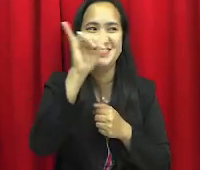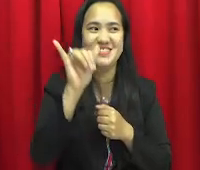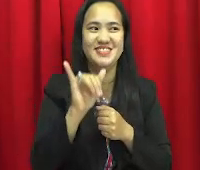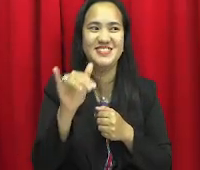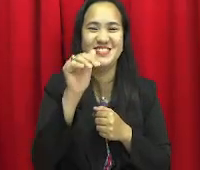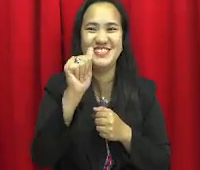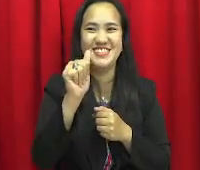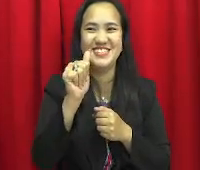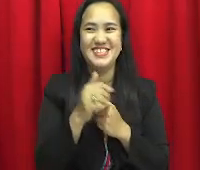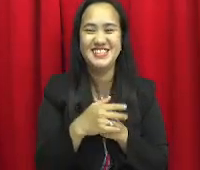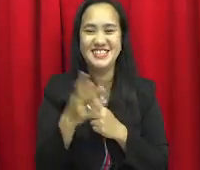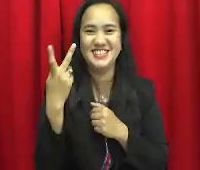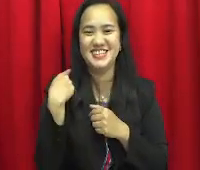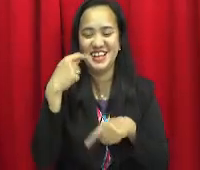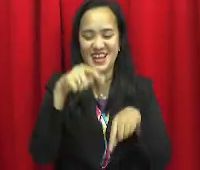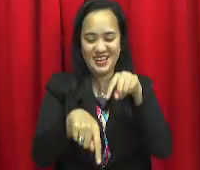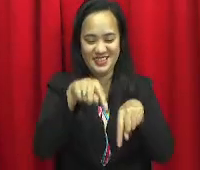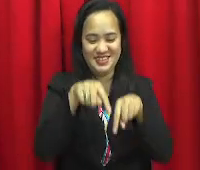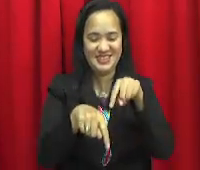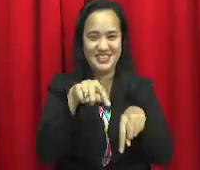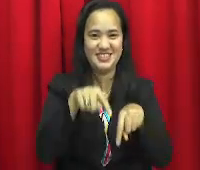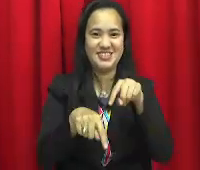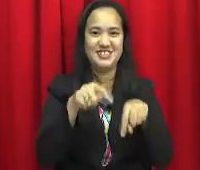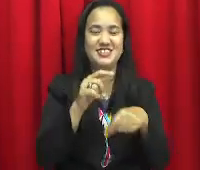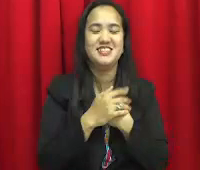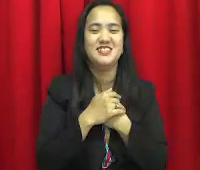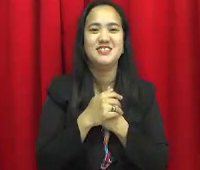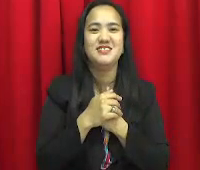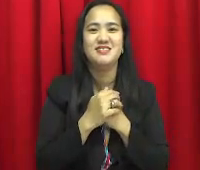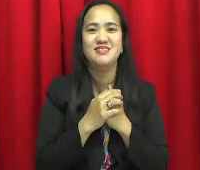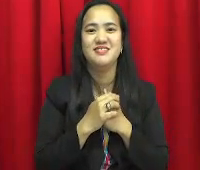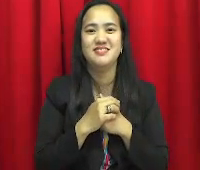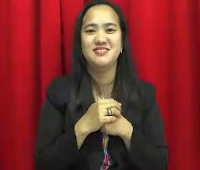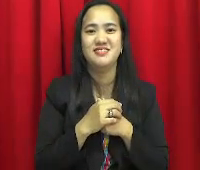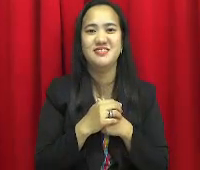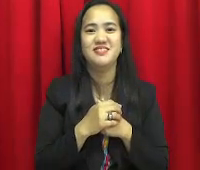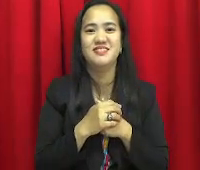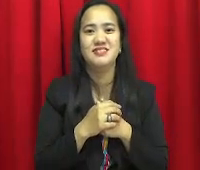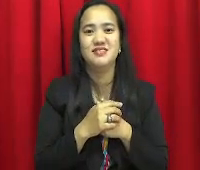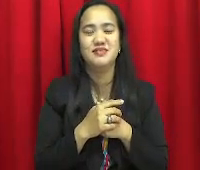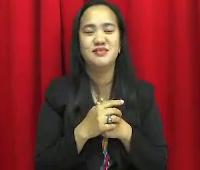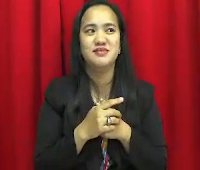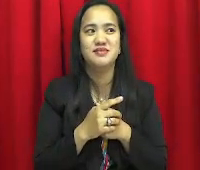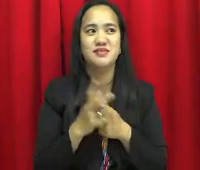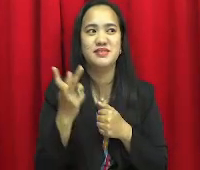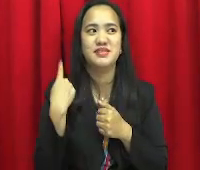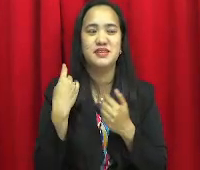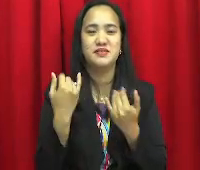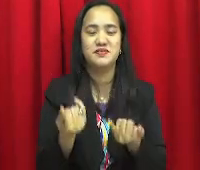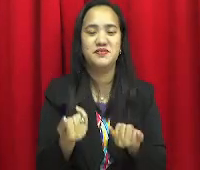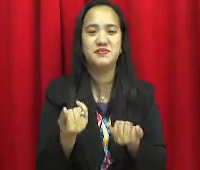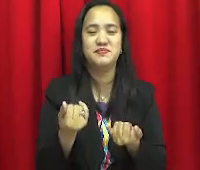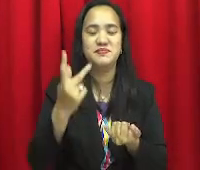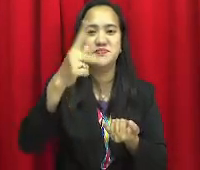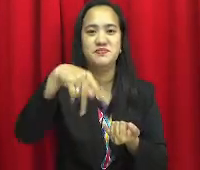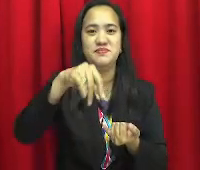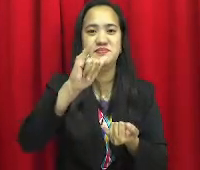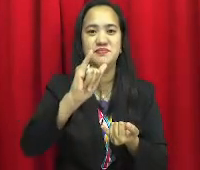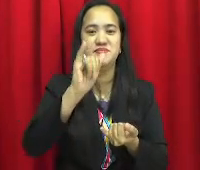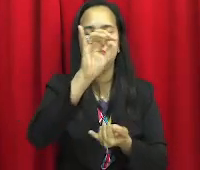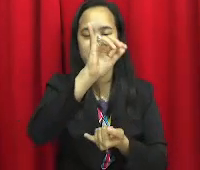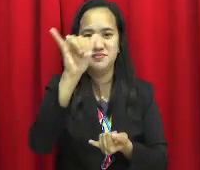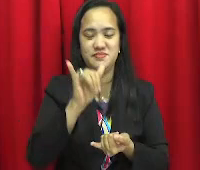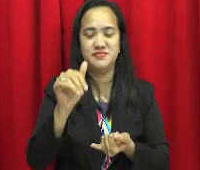Pilay ka pa nga. Eh. Pitsa ng pitsa ka dyan. Umayos ka. Dexter, ha? Talaga. May assignment ka sa akin. Pag hindi mo to